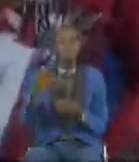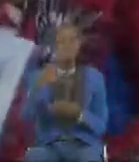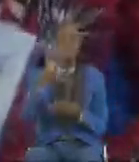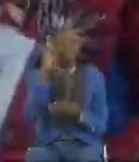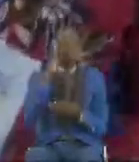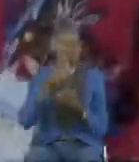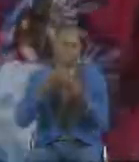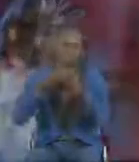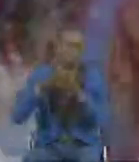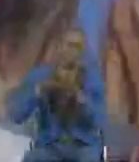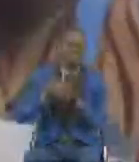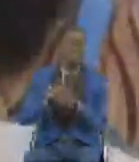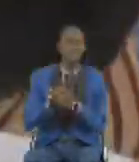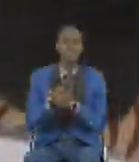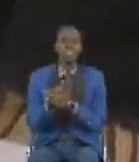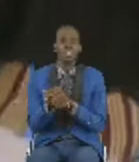va percer,